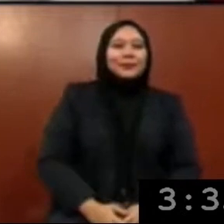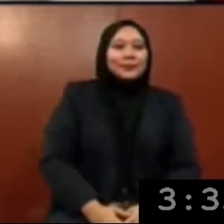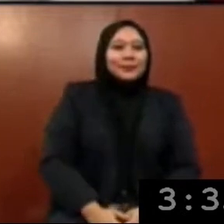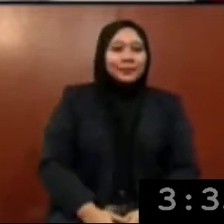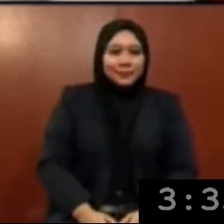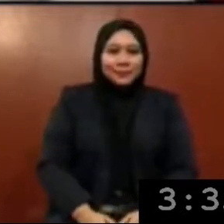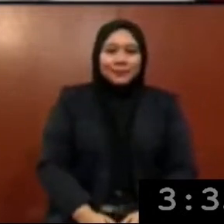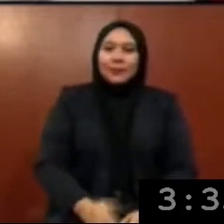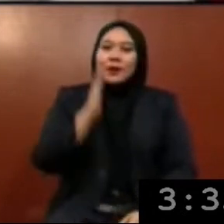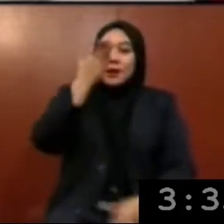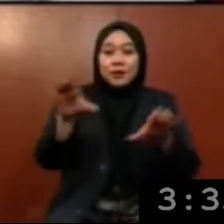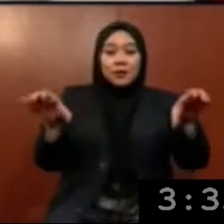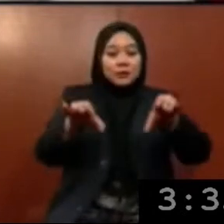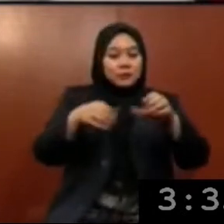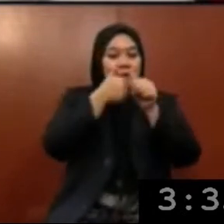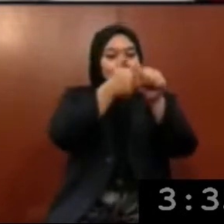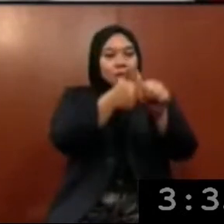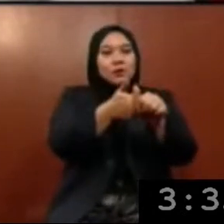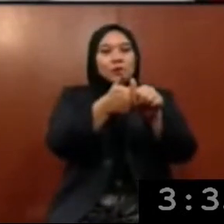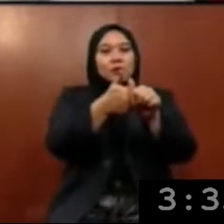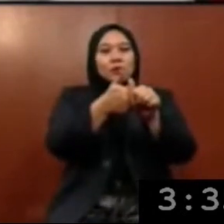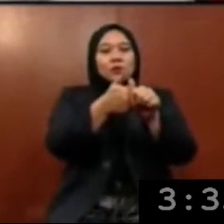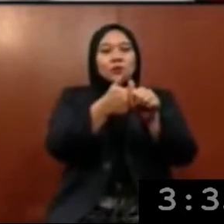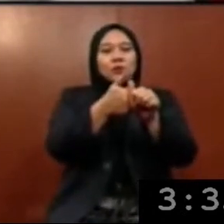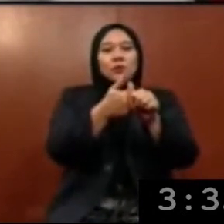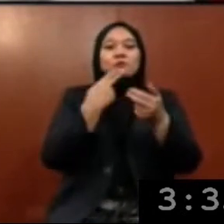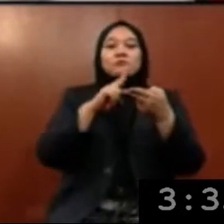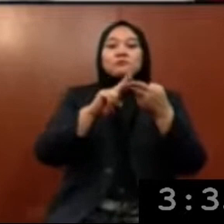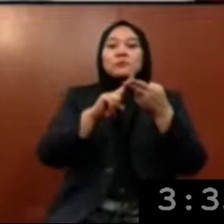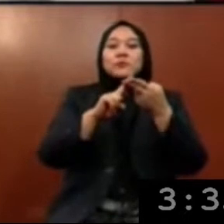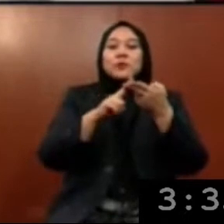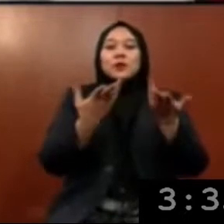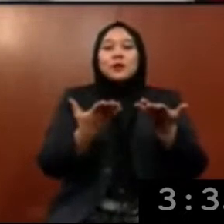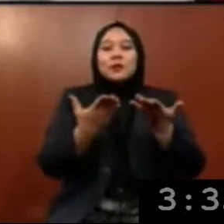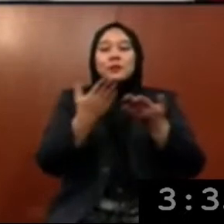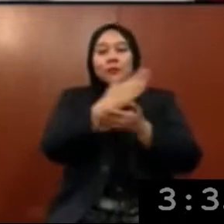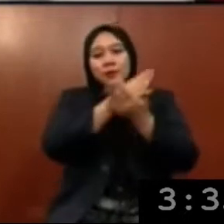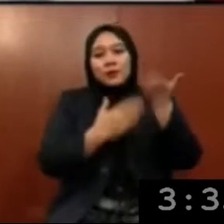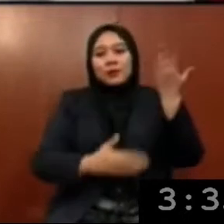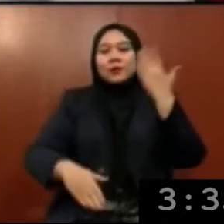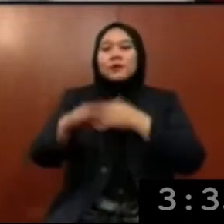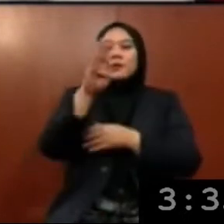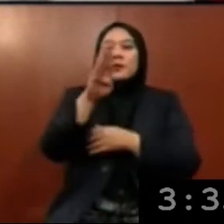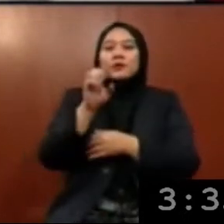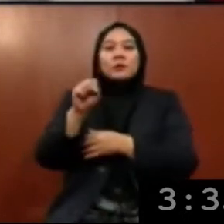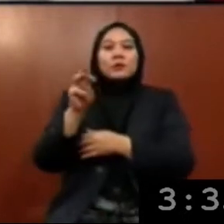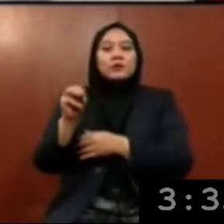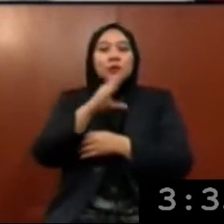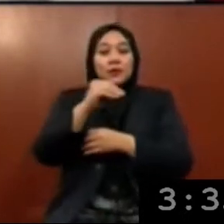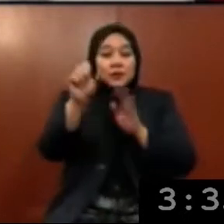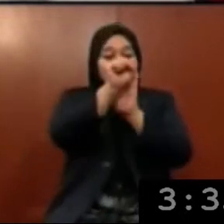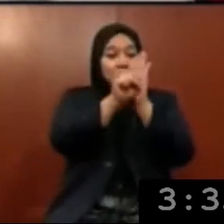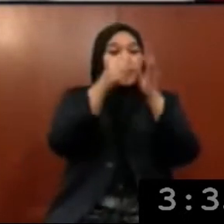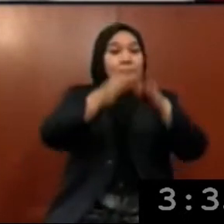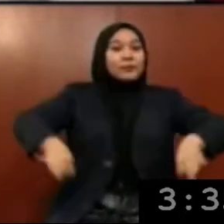BKK akan dilaksanakan berdasarkan pekeliling yang akan dikeluarkan oleh bahagian pembangunan sumber manusia dan syarat yang paling